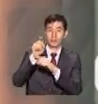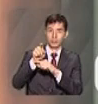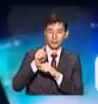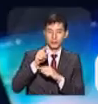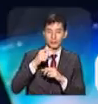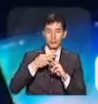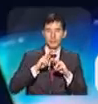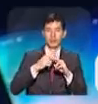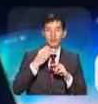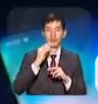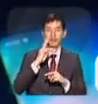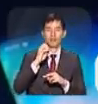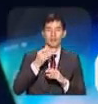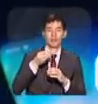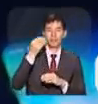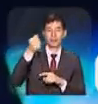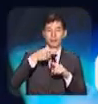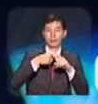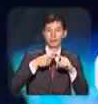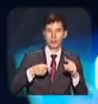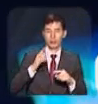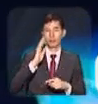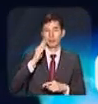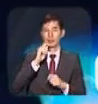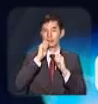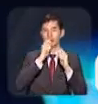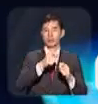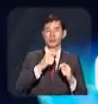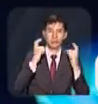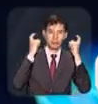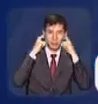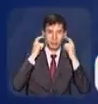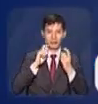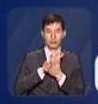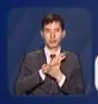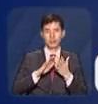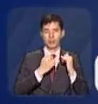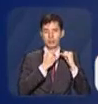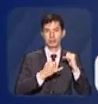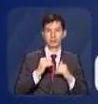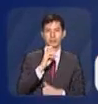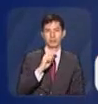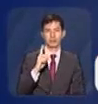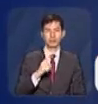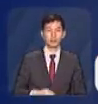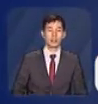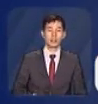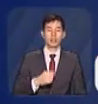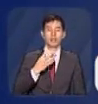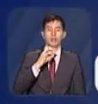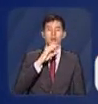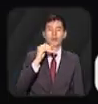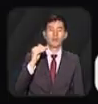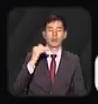предоплату в размере, указанном на официальном сайте, получат в подарок беспроводные наушники Galaxy Buds. А